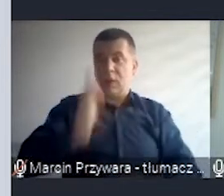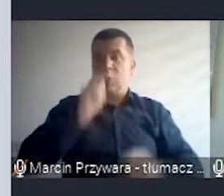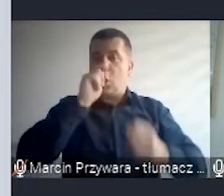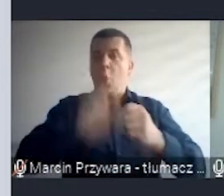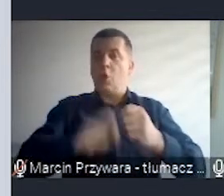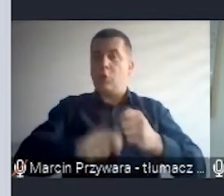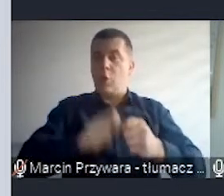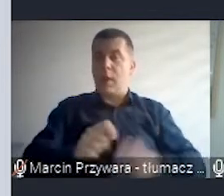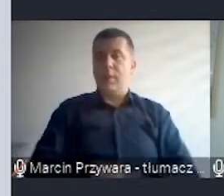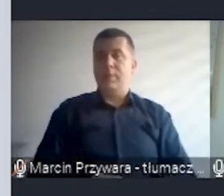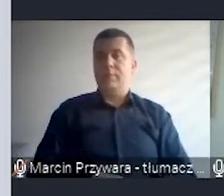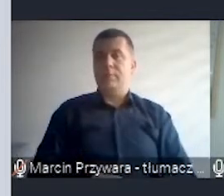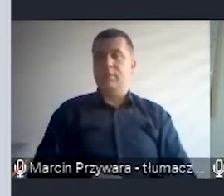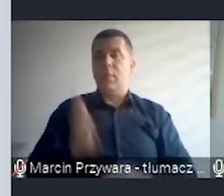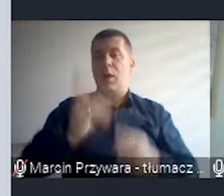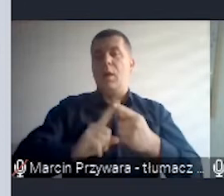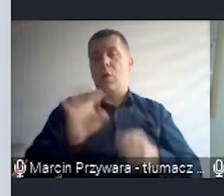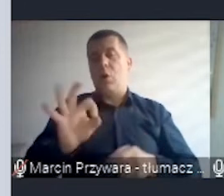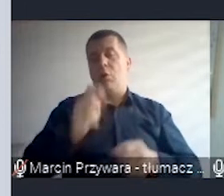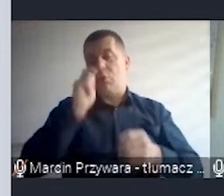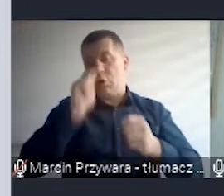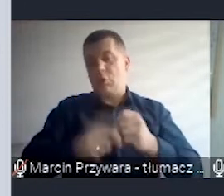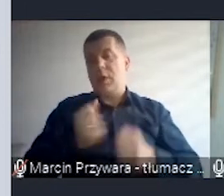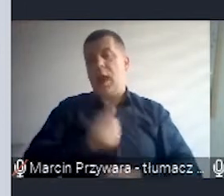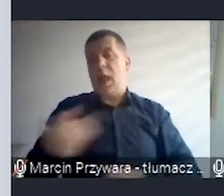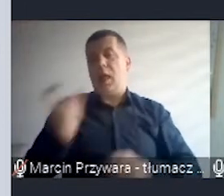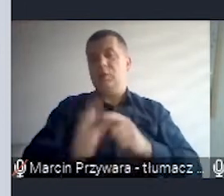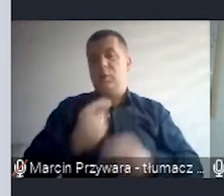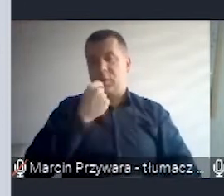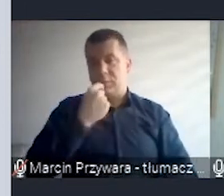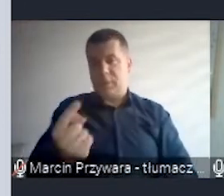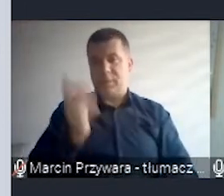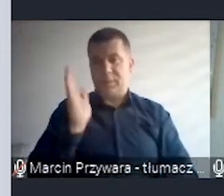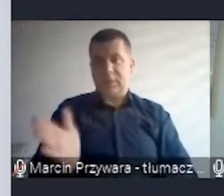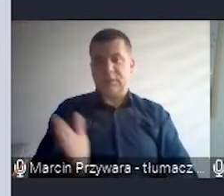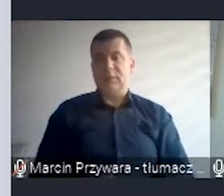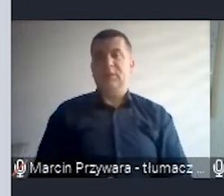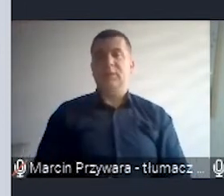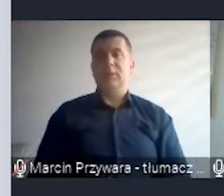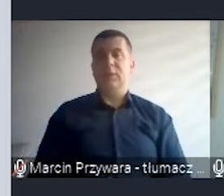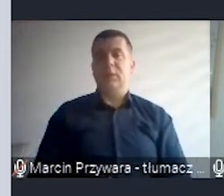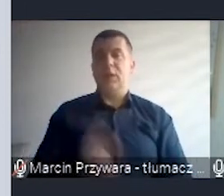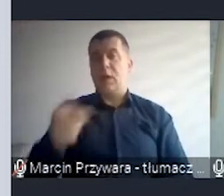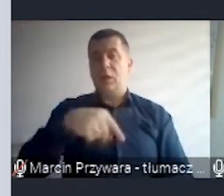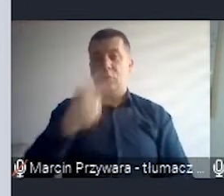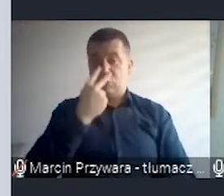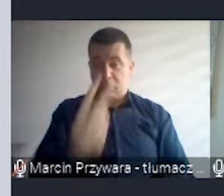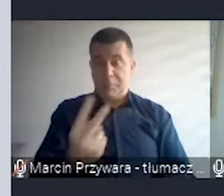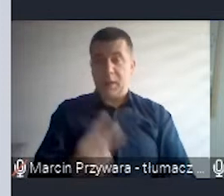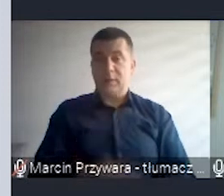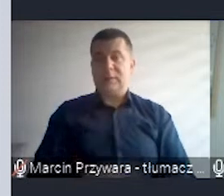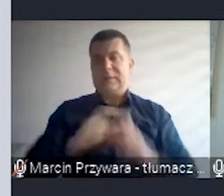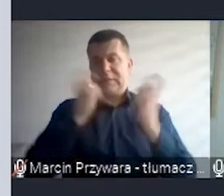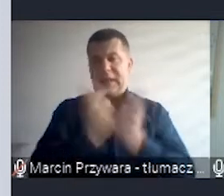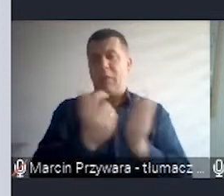kontrola, więc o kontroli kilka słów również powiem. Jak zobaczycie, ten